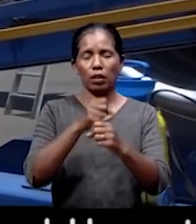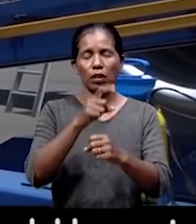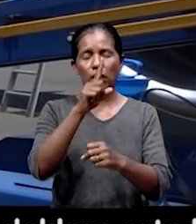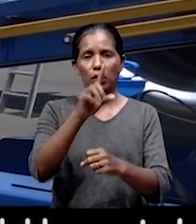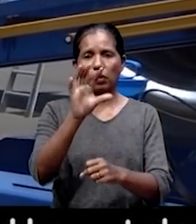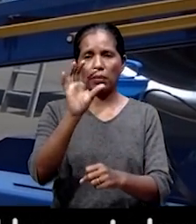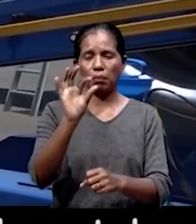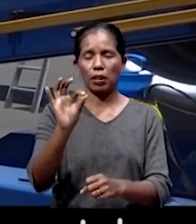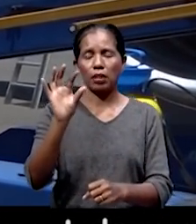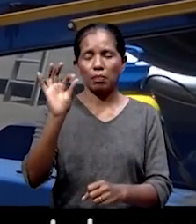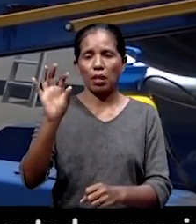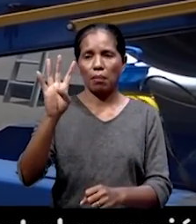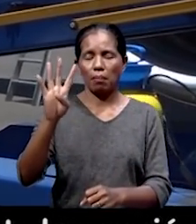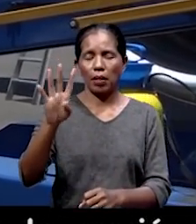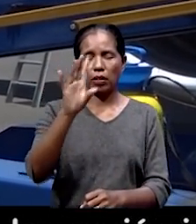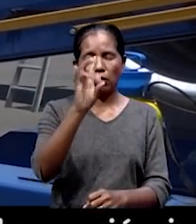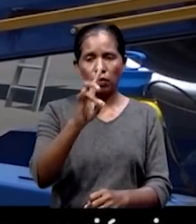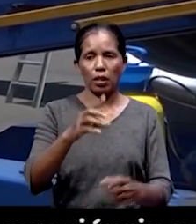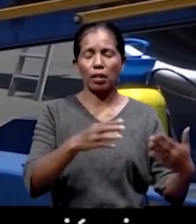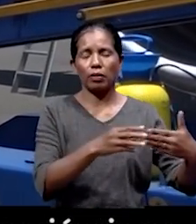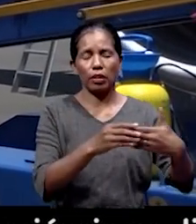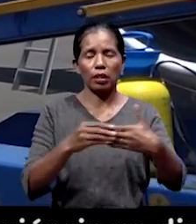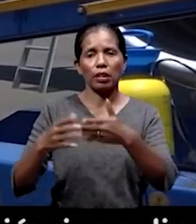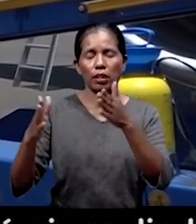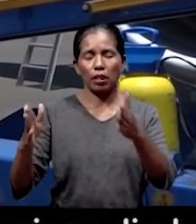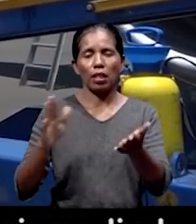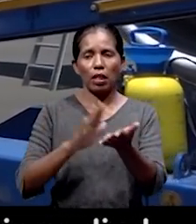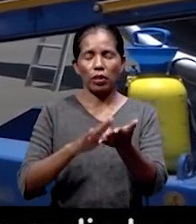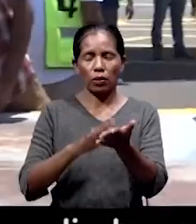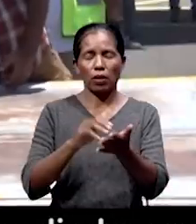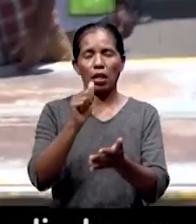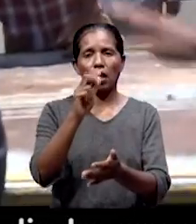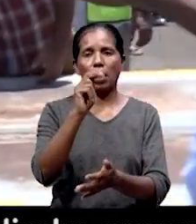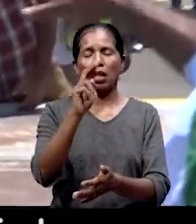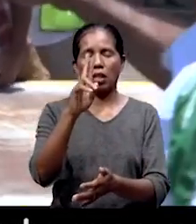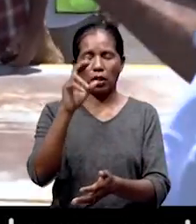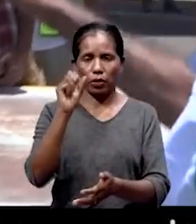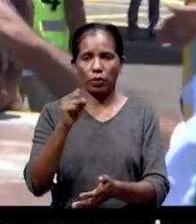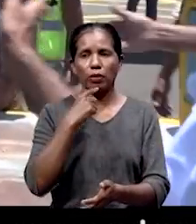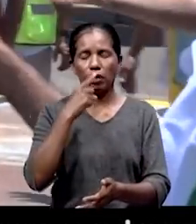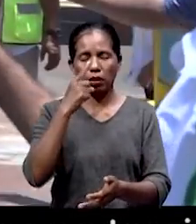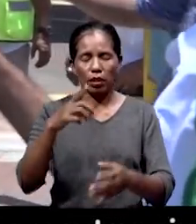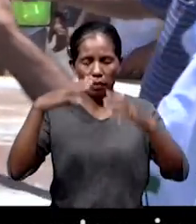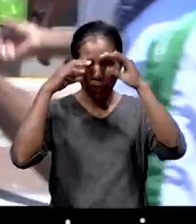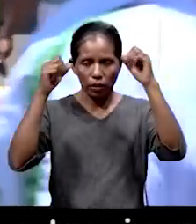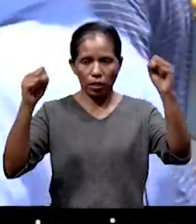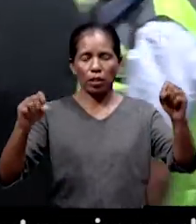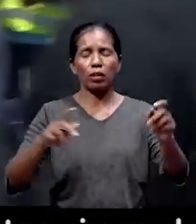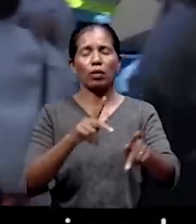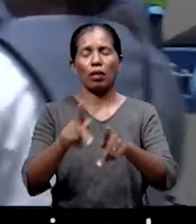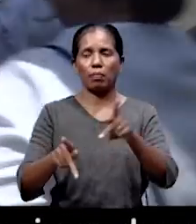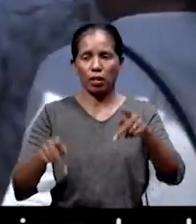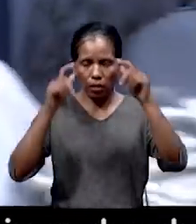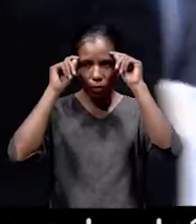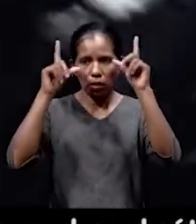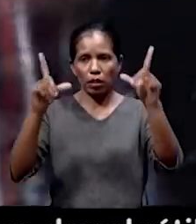hitu mati bian mos hanesan fundador ba Fundasaun Anur Díli. Ia primeiro governo nianudar presidente komunidade musulmanu